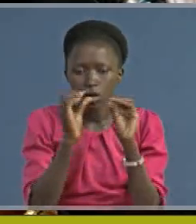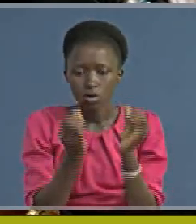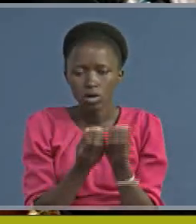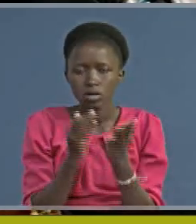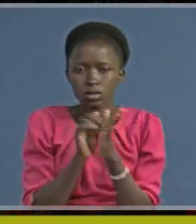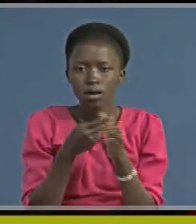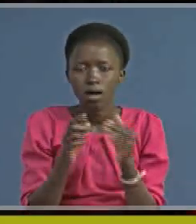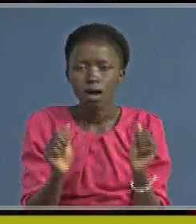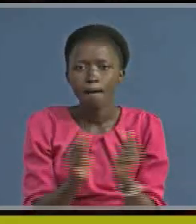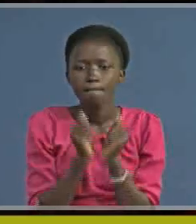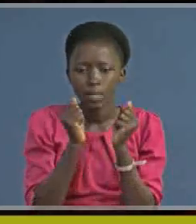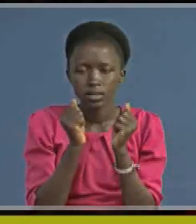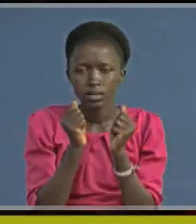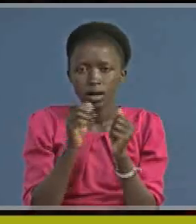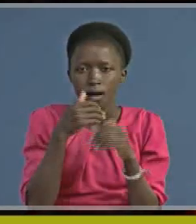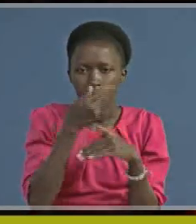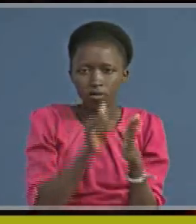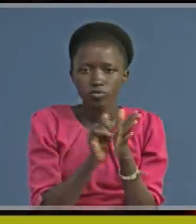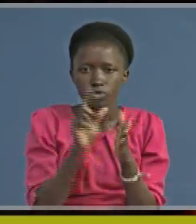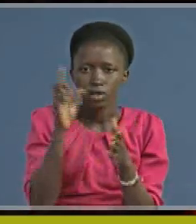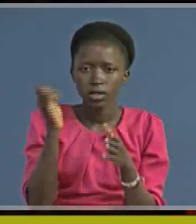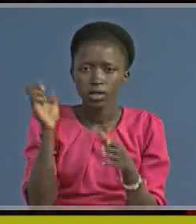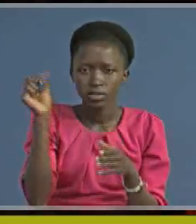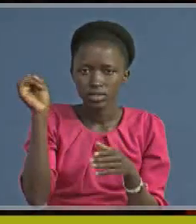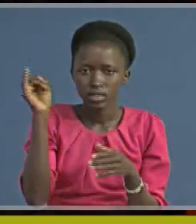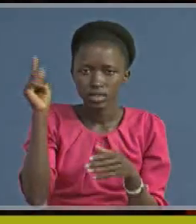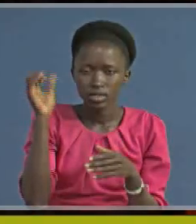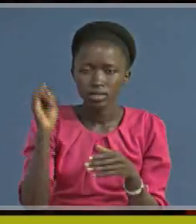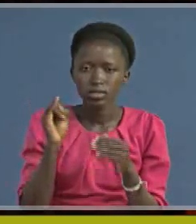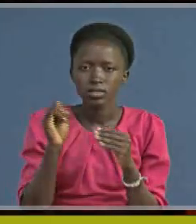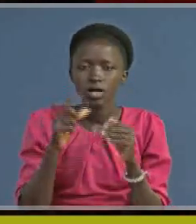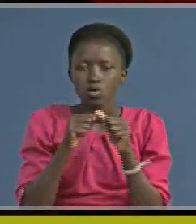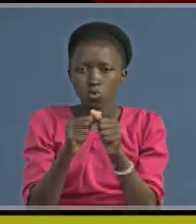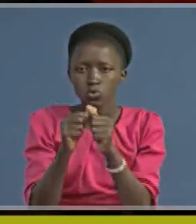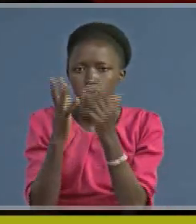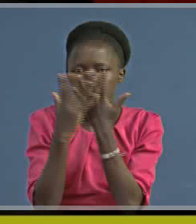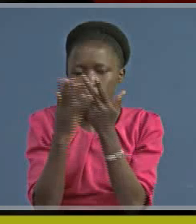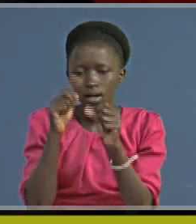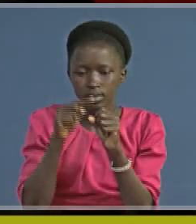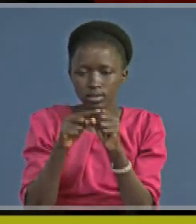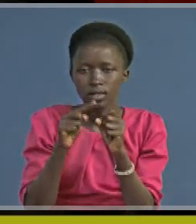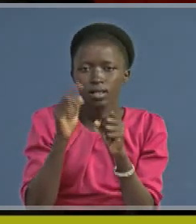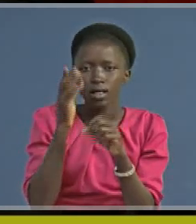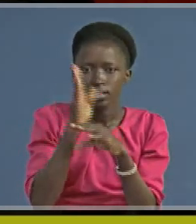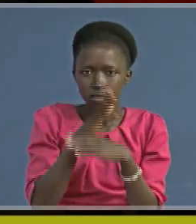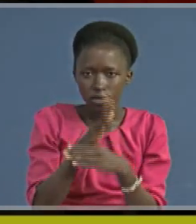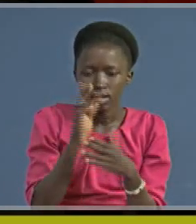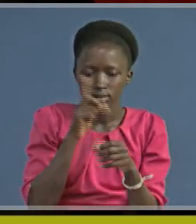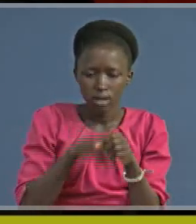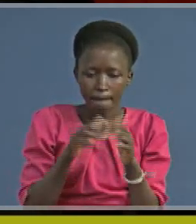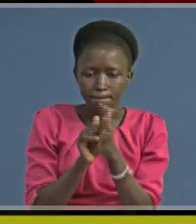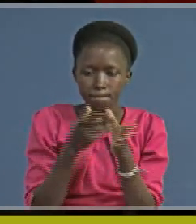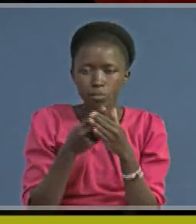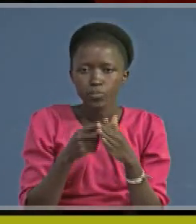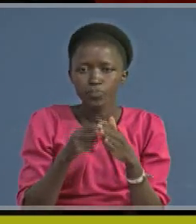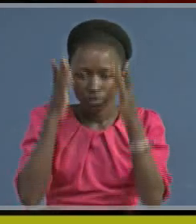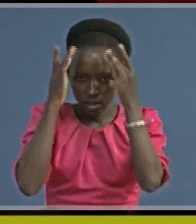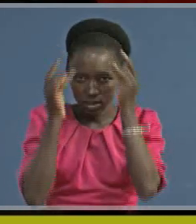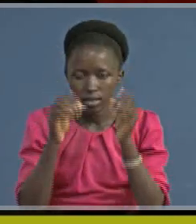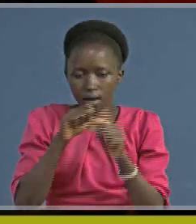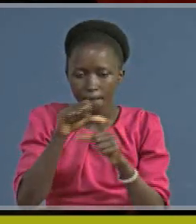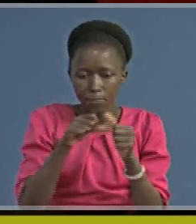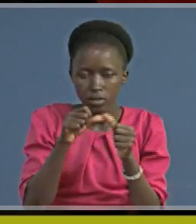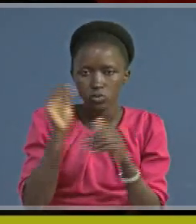hilo linajiri saa chache baada ya jaji Jesse Lesit kuamuru kuzuiliwa kwa gavana huyo mpaka Alhamisi, wakati ambapo atatoa uamuzi